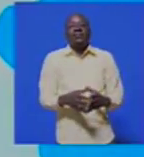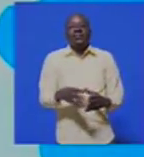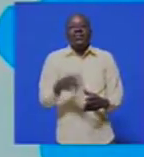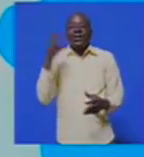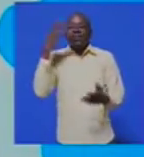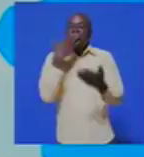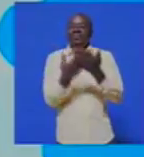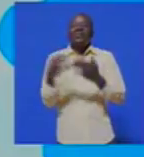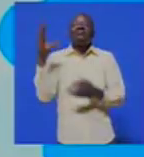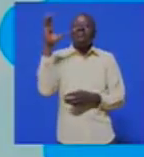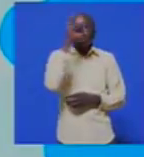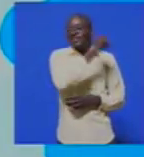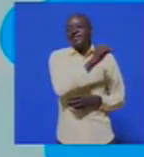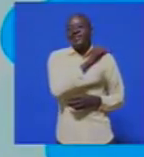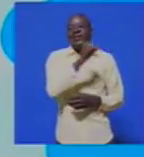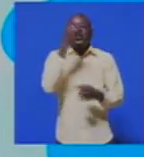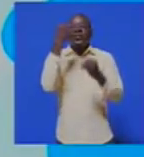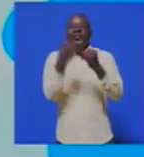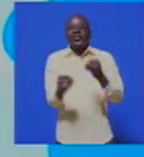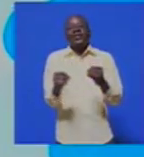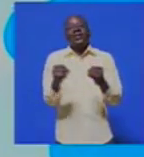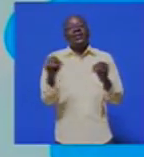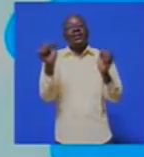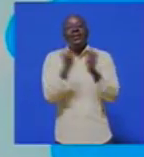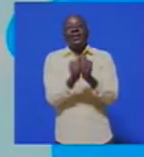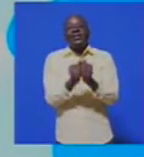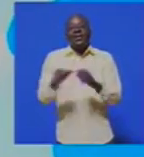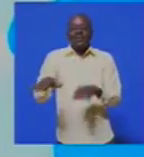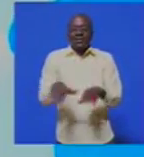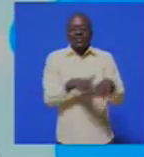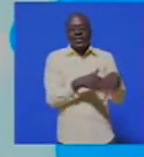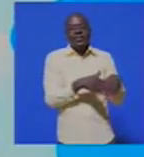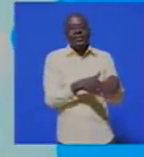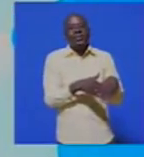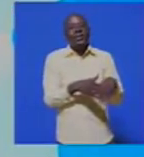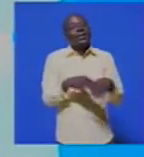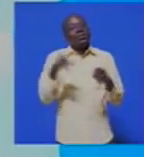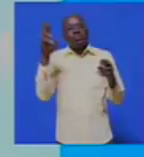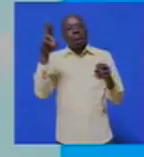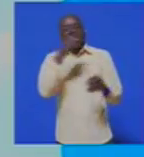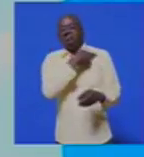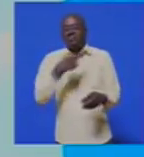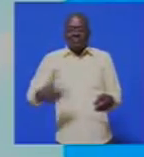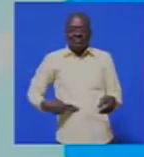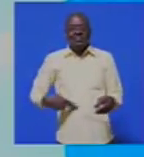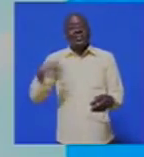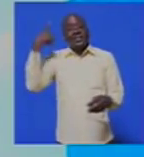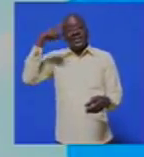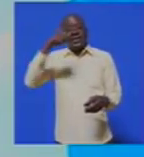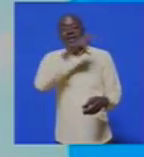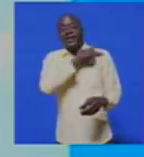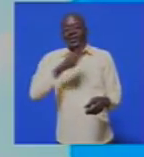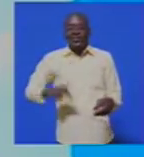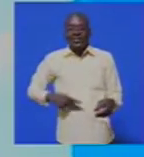aux étalons. On termine ce journal avec le mariage princier au Royaume-Uni. Le prince Harry et l'actrice américaine